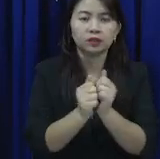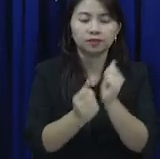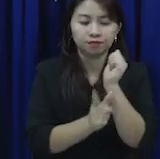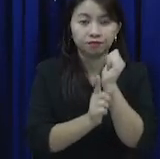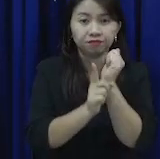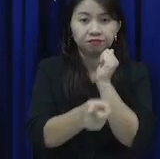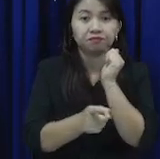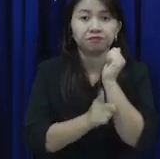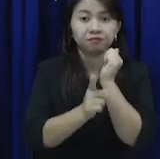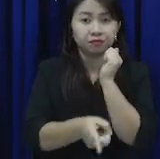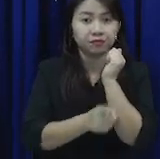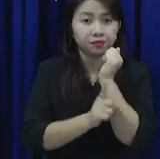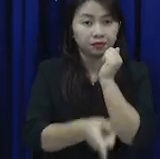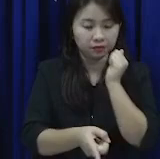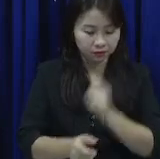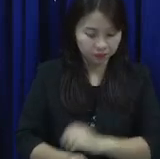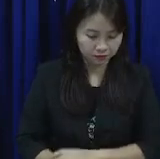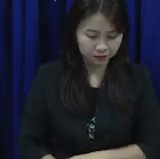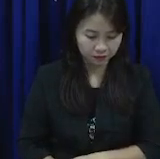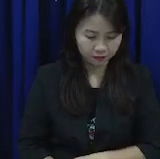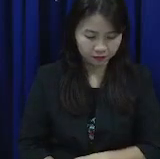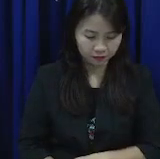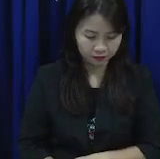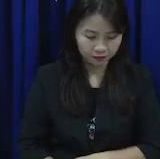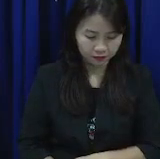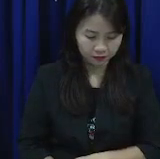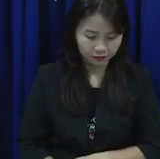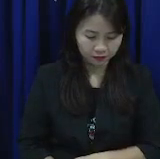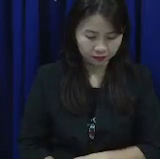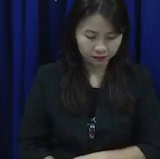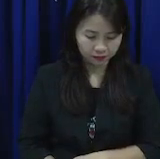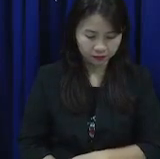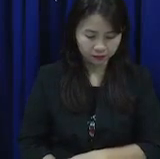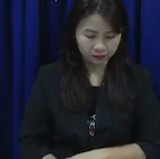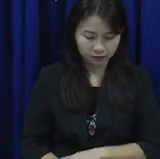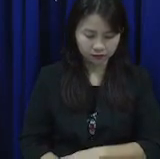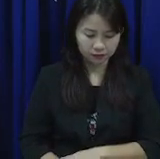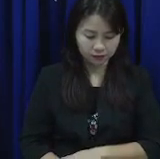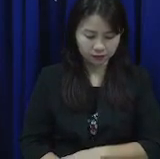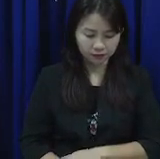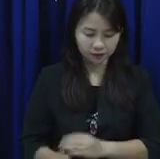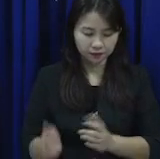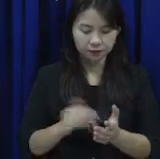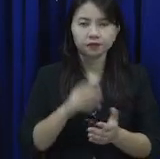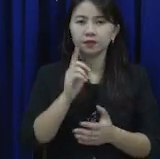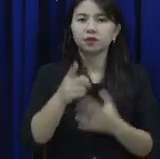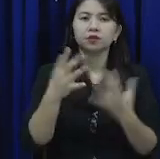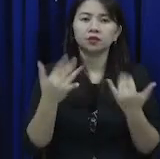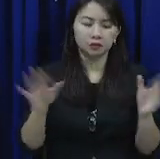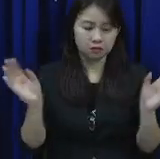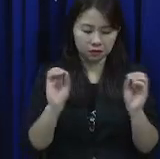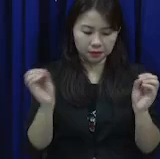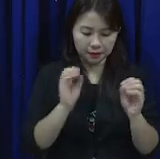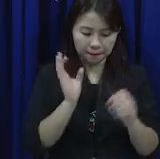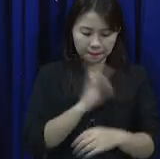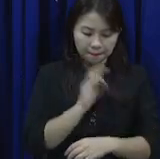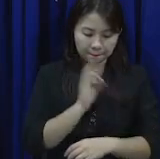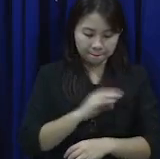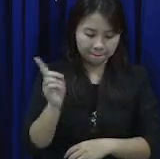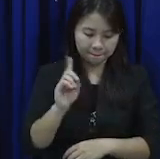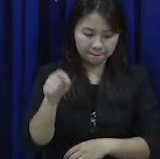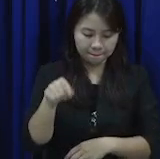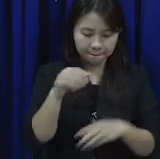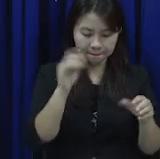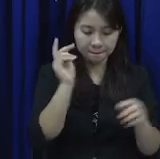papalibot yun doon sa dapat na maging bung na with hindi mo ngayon mapapakinabangan kung ano yung tinan mo Bakit it